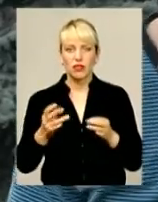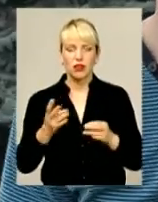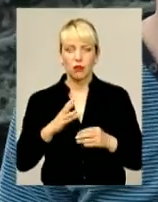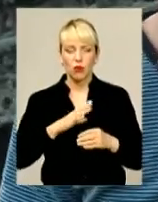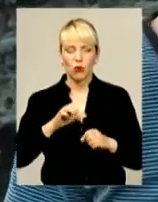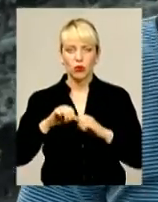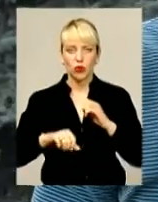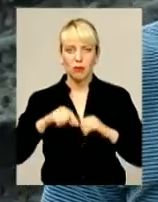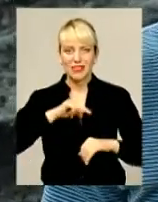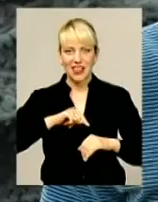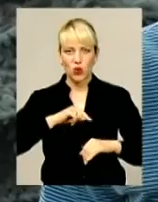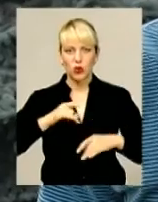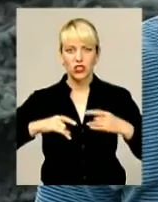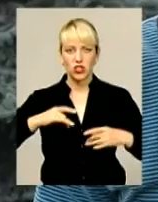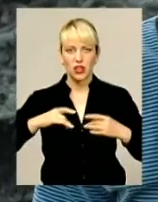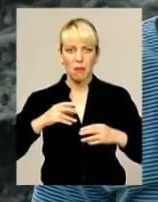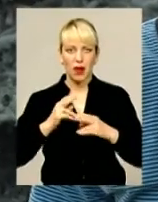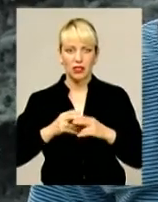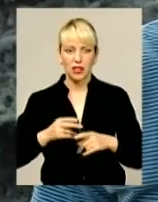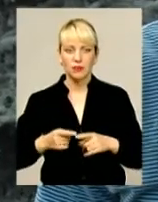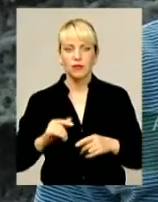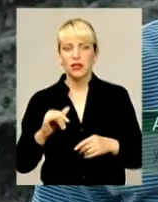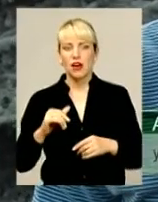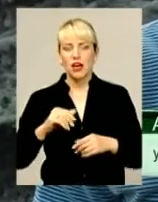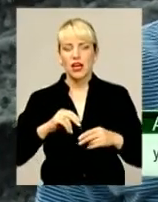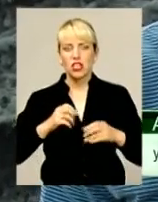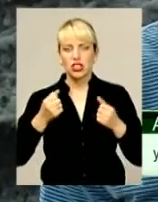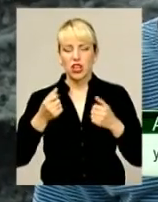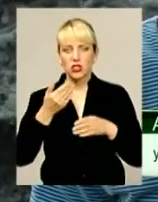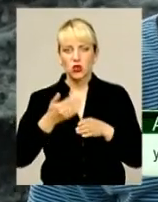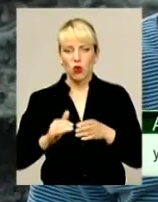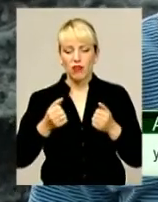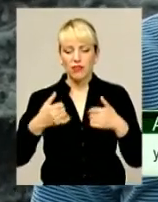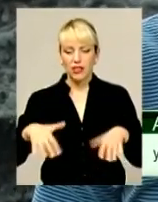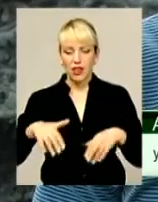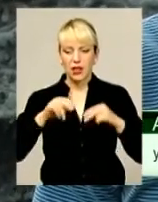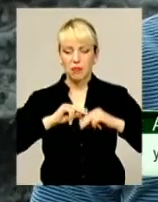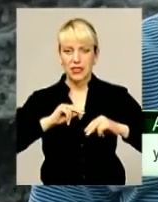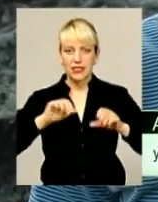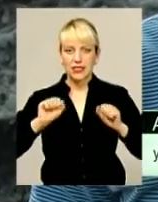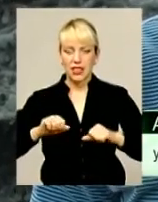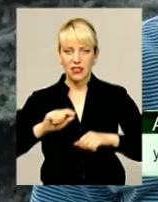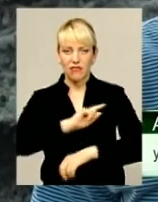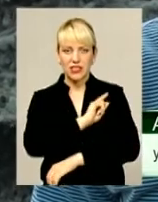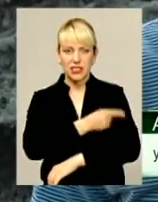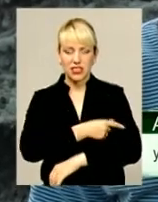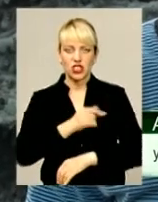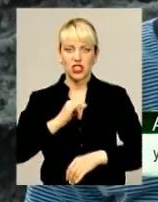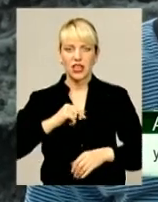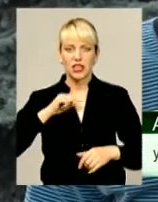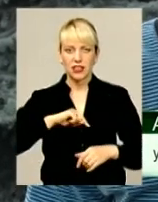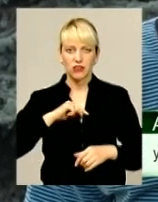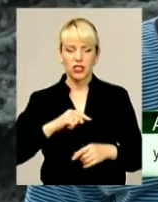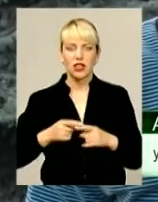психологічний бар'єр. Часткова втрата і працездатності, і фізичної, і психічної. Всі переживання, вони